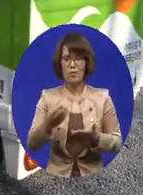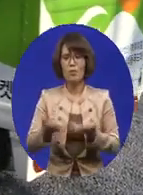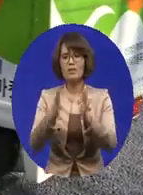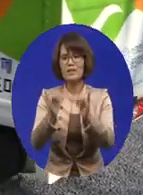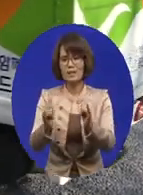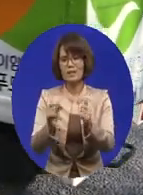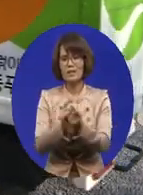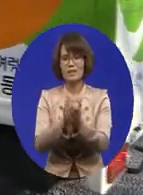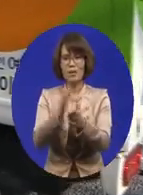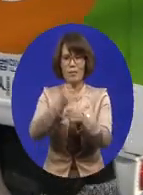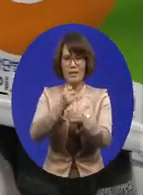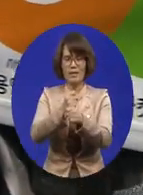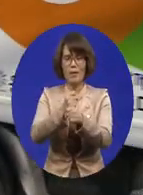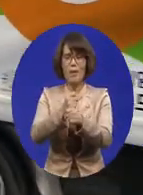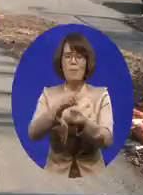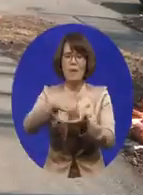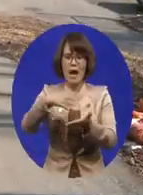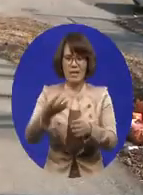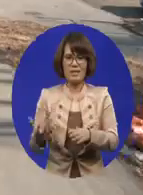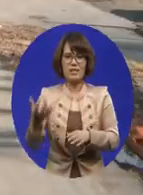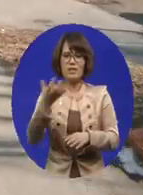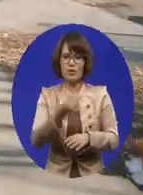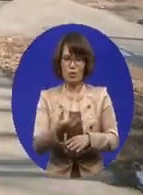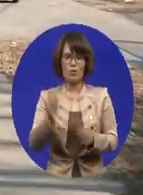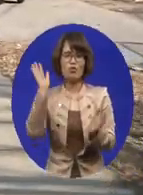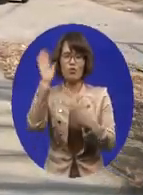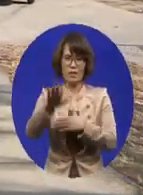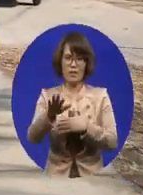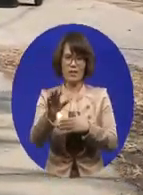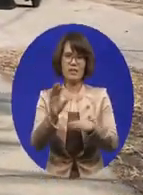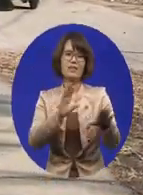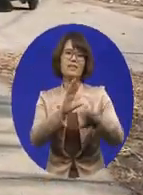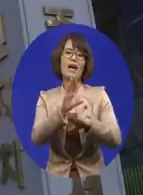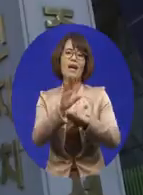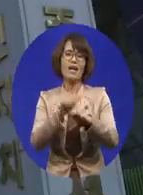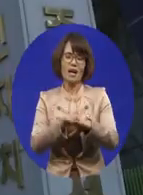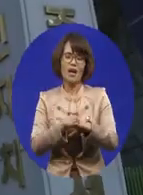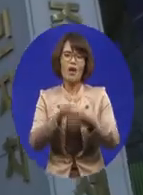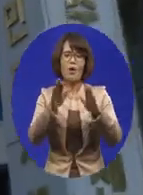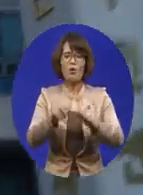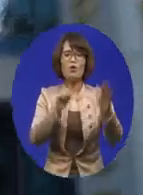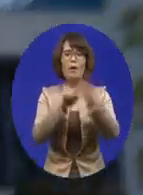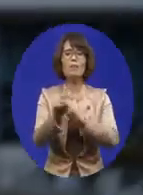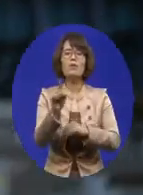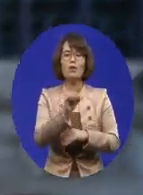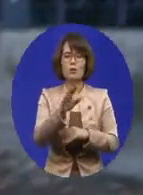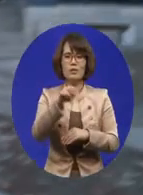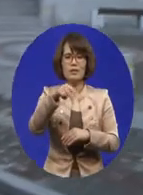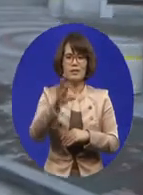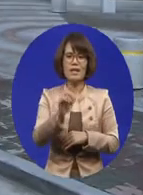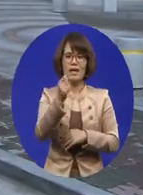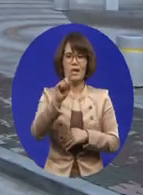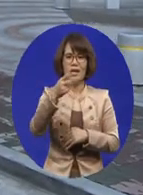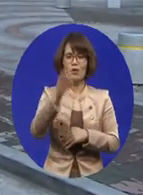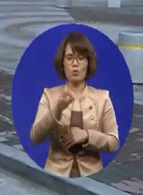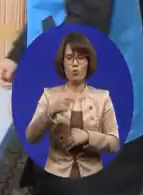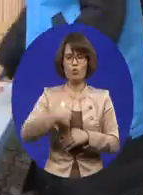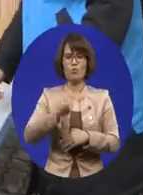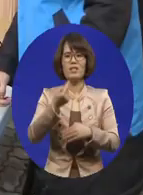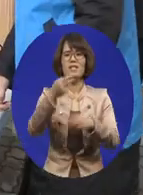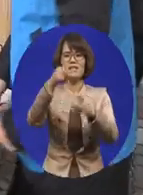자원봉사자들이 직접 만든 빵을 싣고 출발하는 이동 푸드마켓. 오늘 찾아간 곳은 상하동